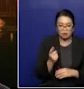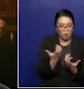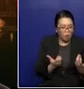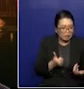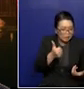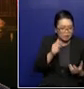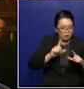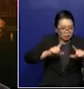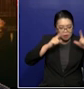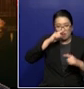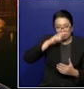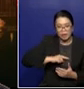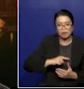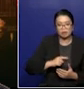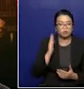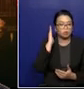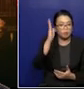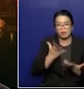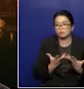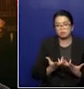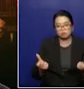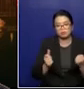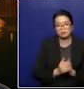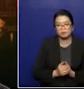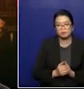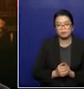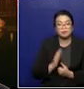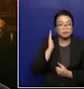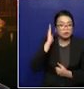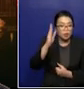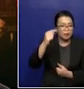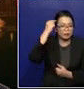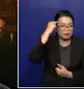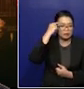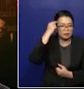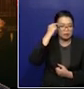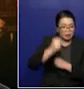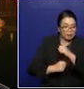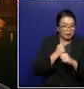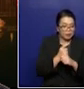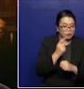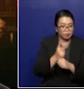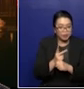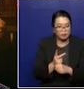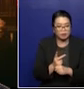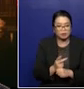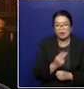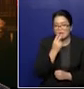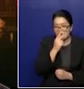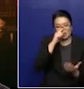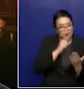ฮะไม่เหลือแล้วไม่อีกนะอีกไม่นานนะฮะอีกปี2ปีเนี่ยท่านได้เห็นประเทศ